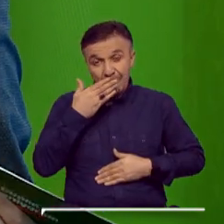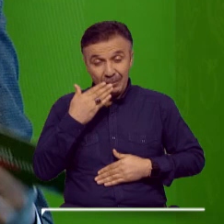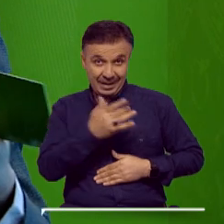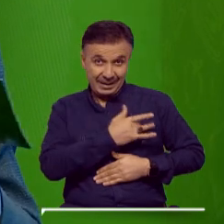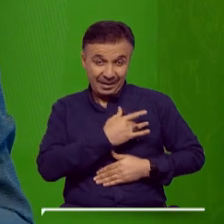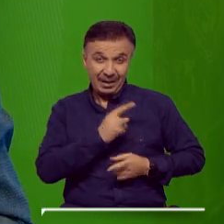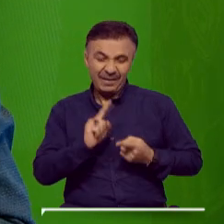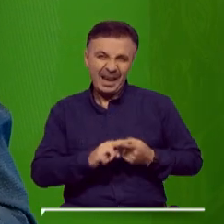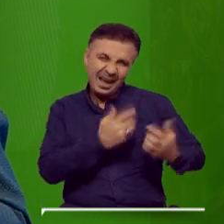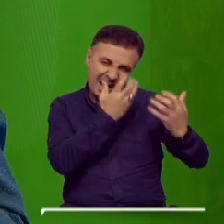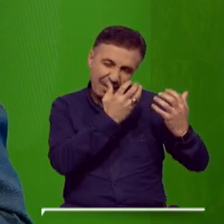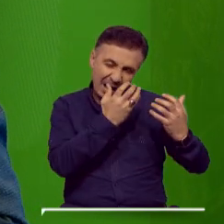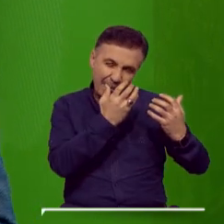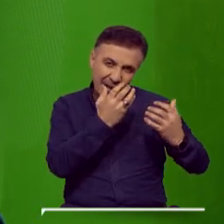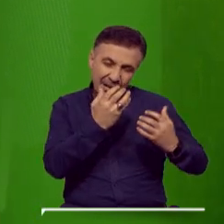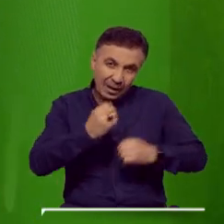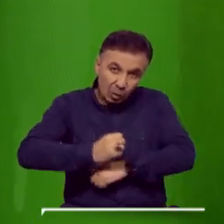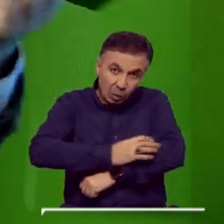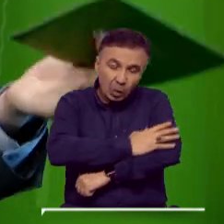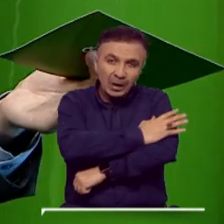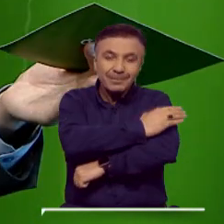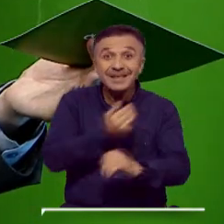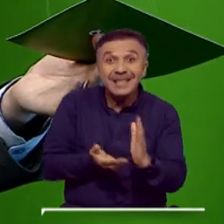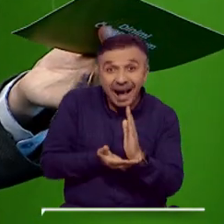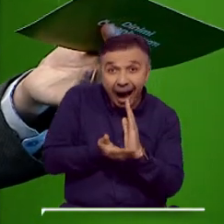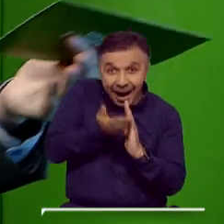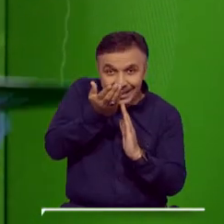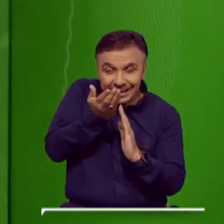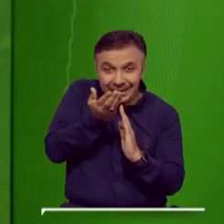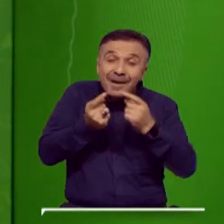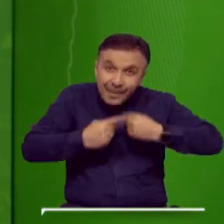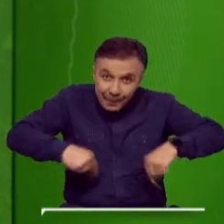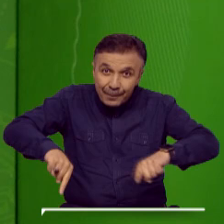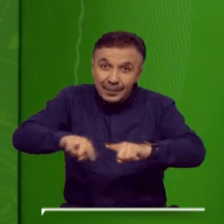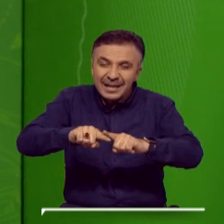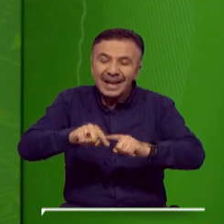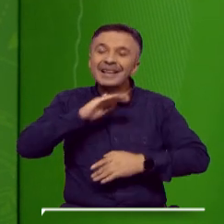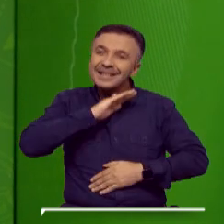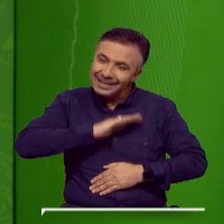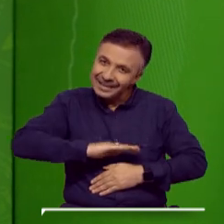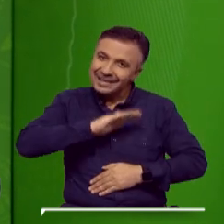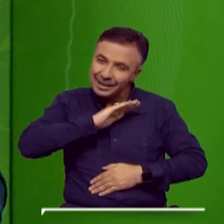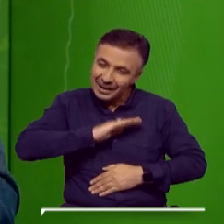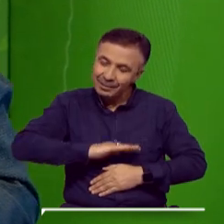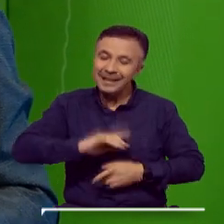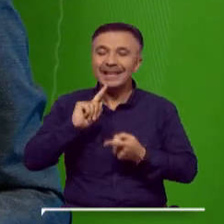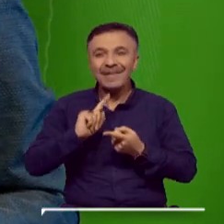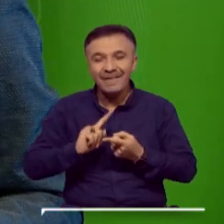ve merhamet duygularımızı geliştirir, bize sabretmeyi